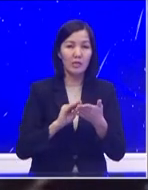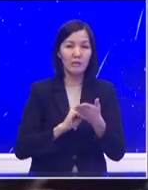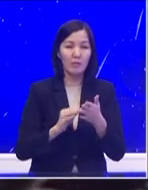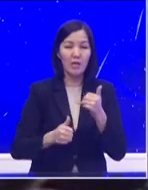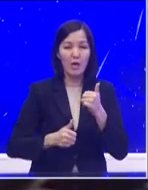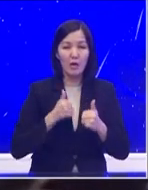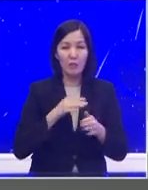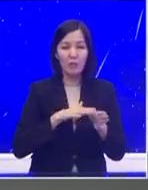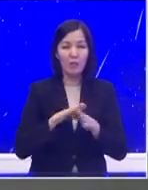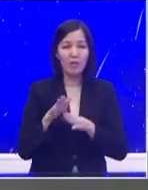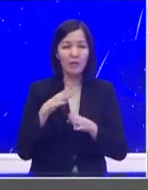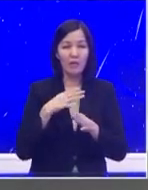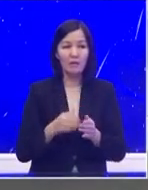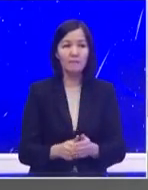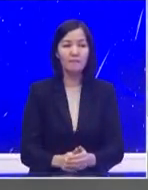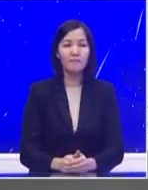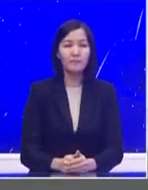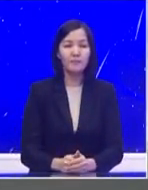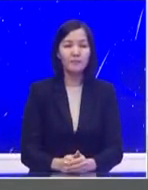абыроймен атқарады.